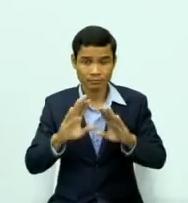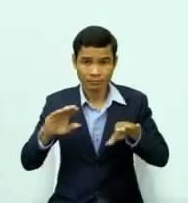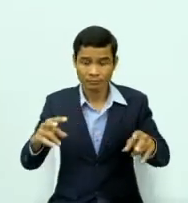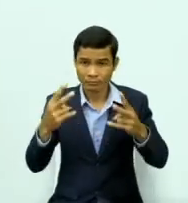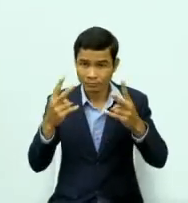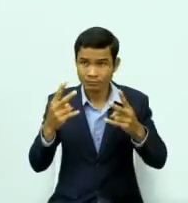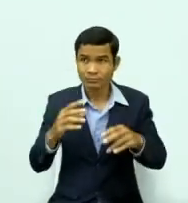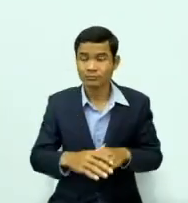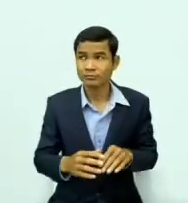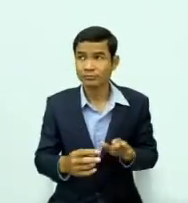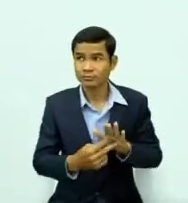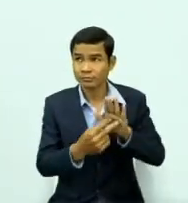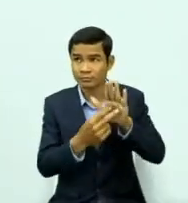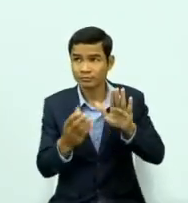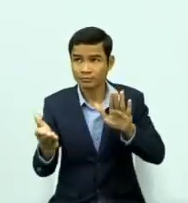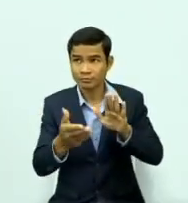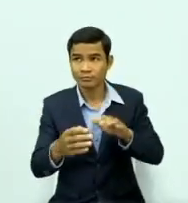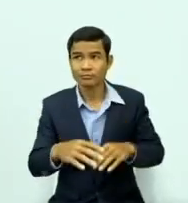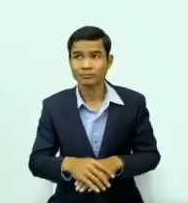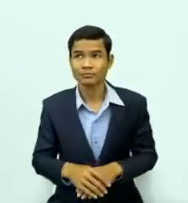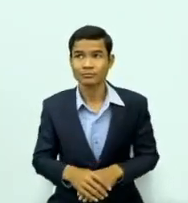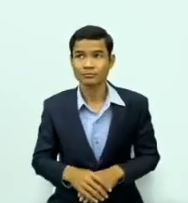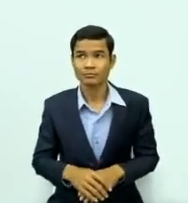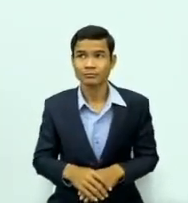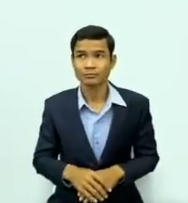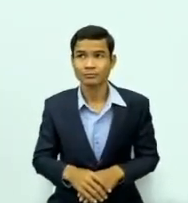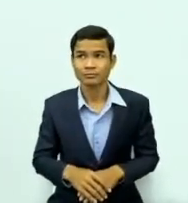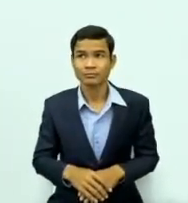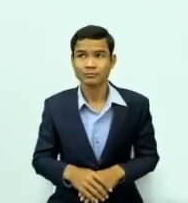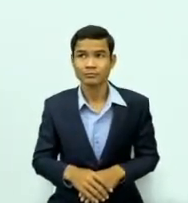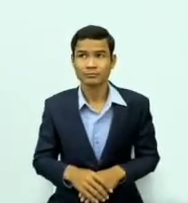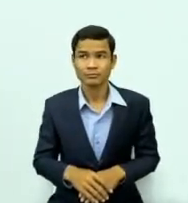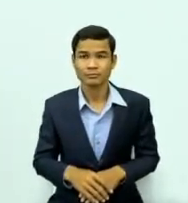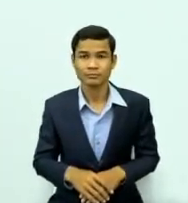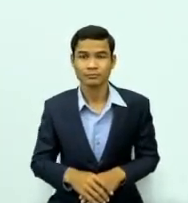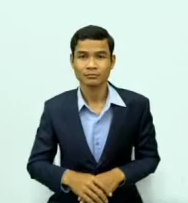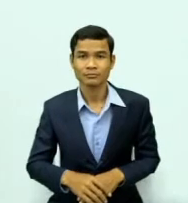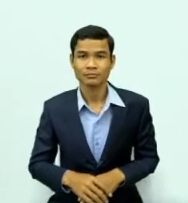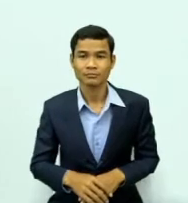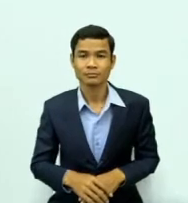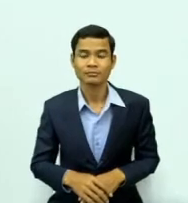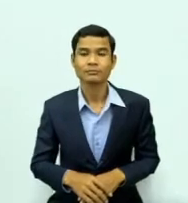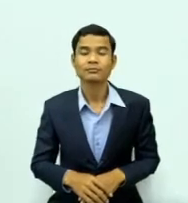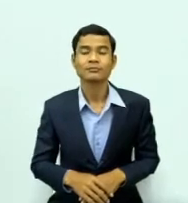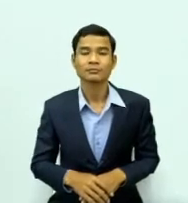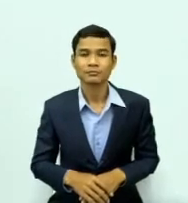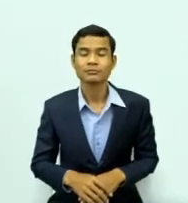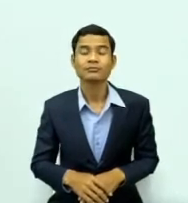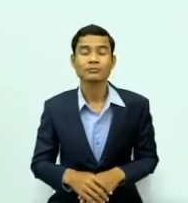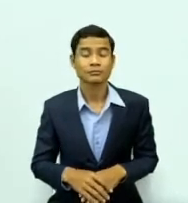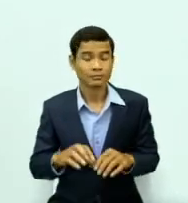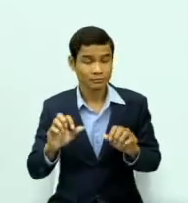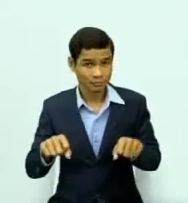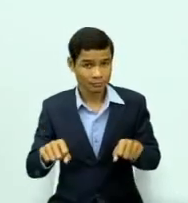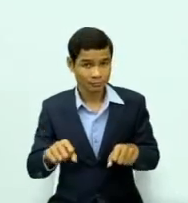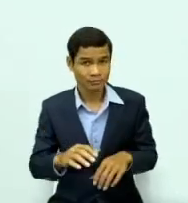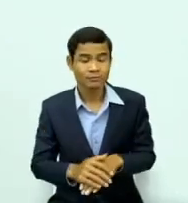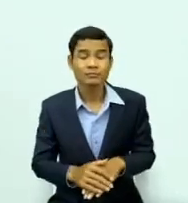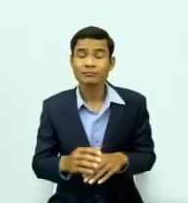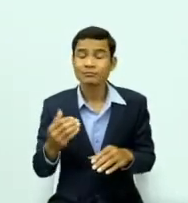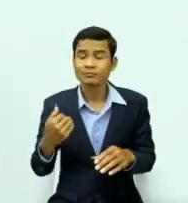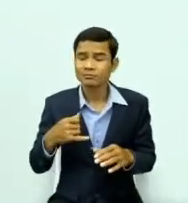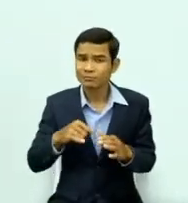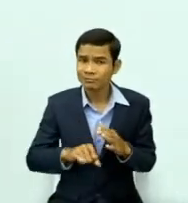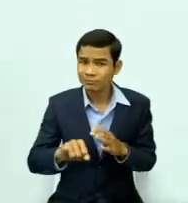mớ chà con khai rút ở vầy đấy con chà cứ rút con. Con ấy